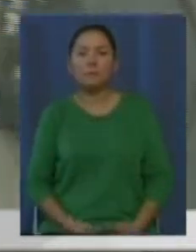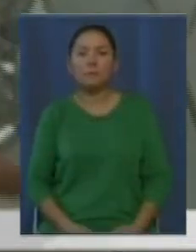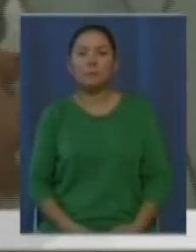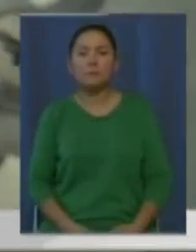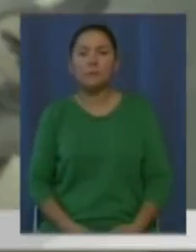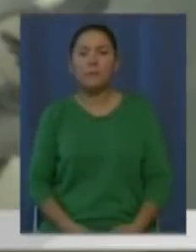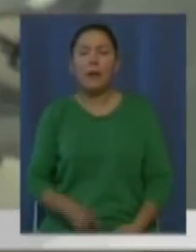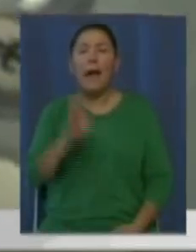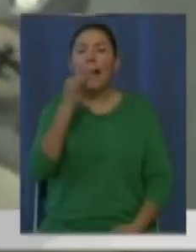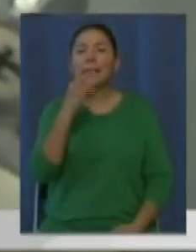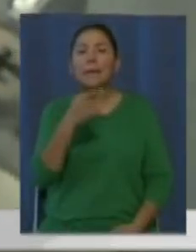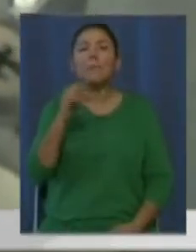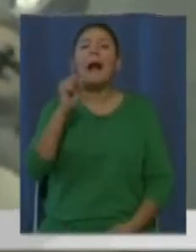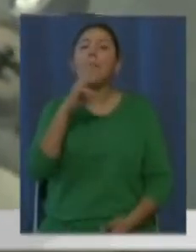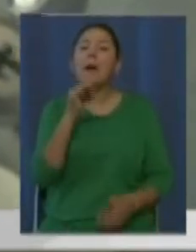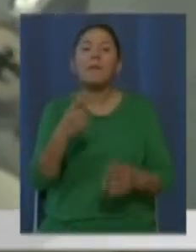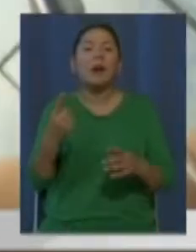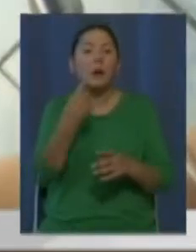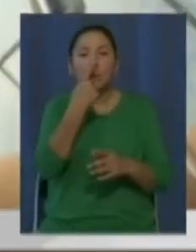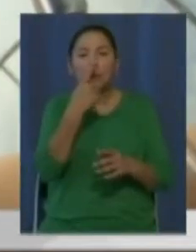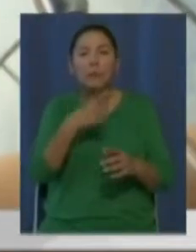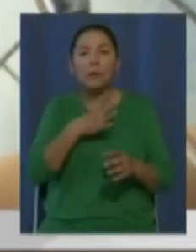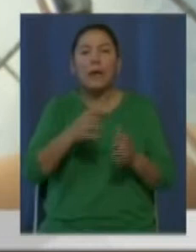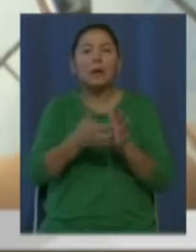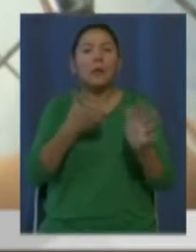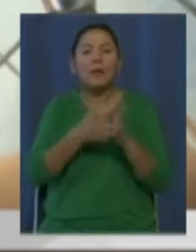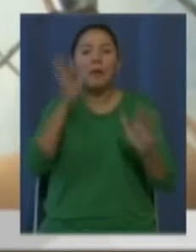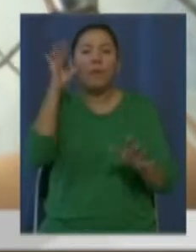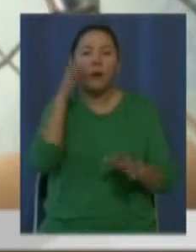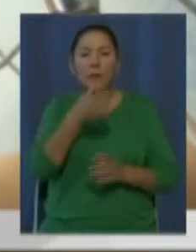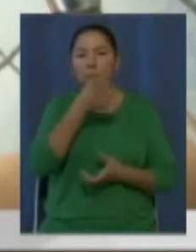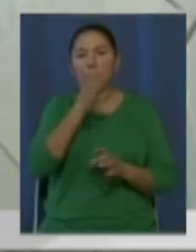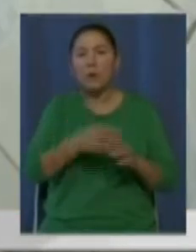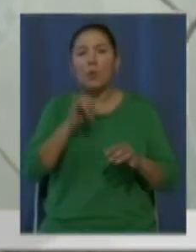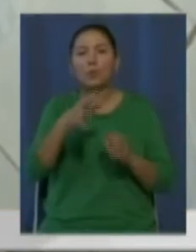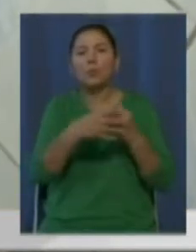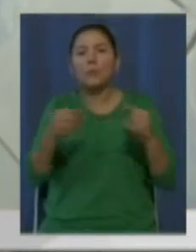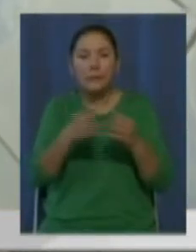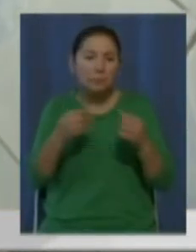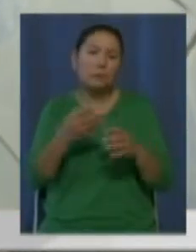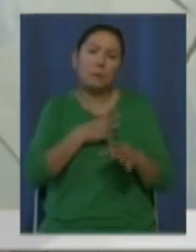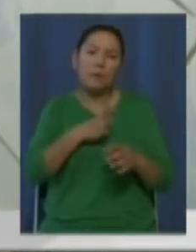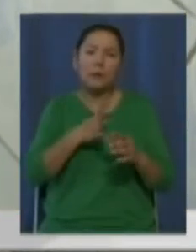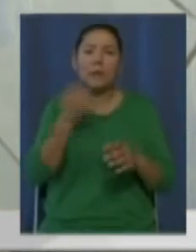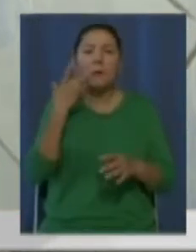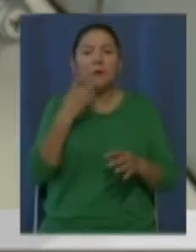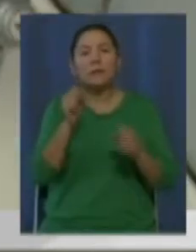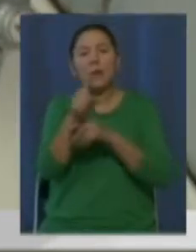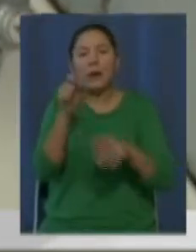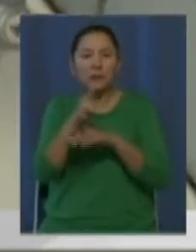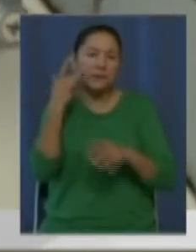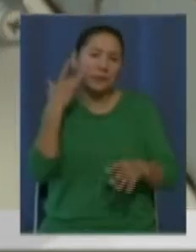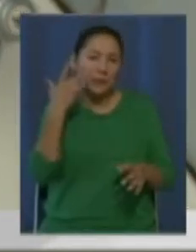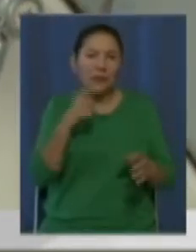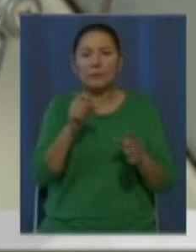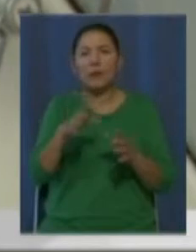жалдап құдыққа құйғызып отыратын. Ақысы да жоғары. Әсіресе қыс мезгілінде тіршілік көзін шелектеп тасудың өзі мұңға айналған еді.